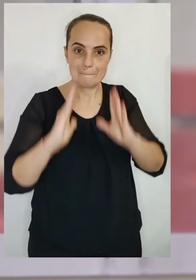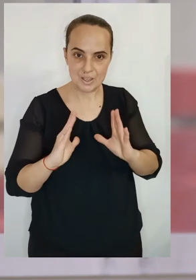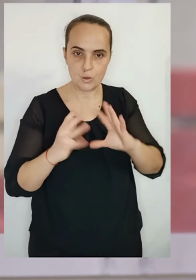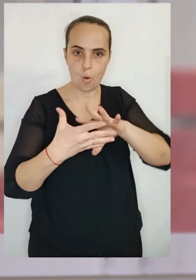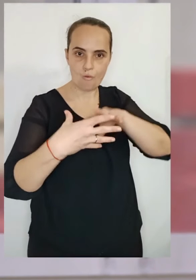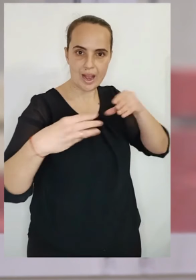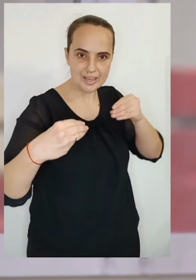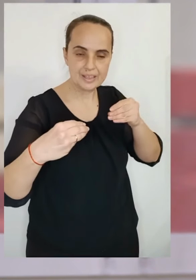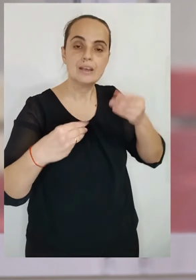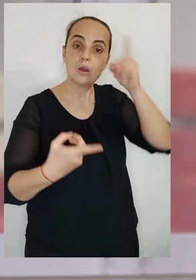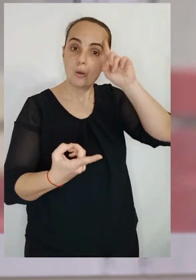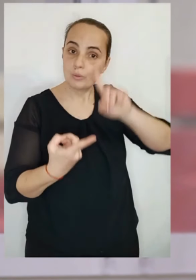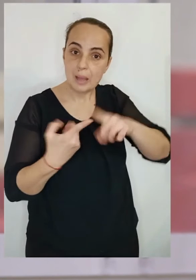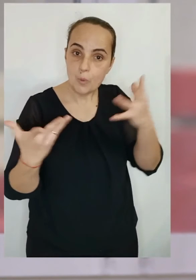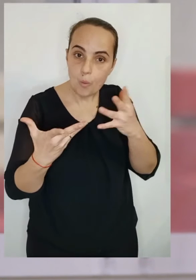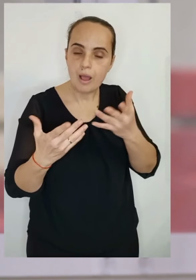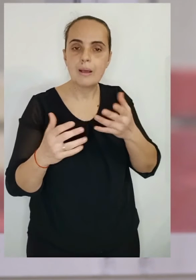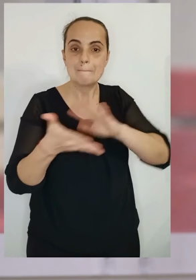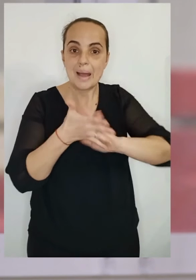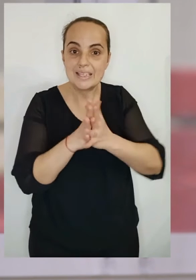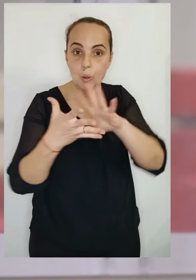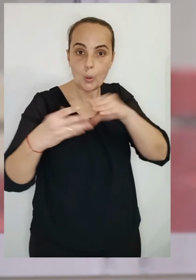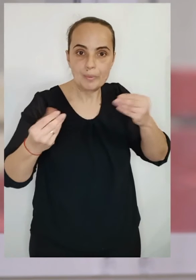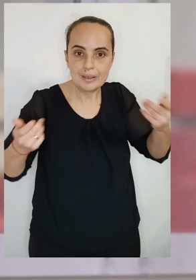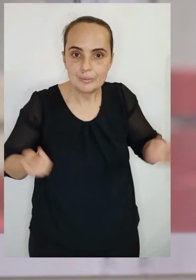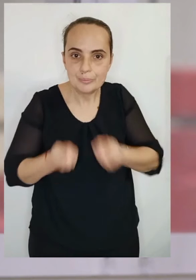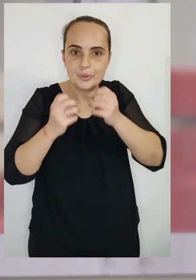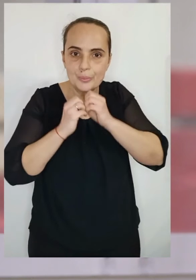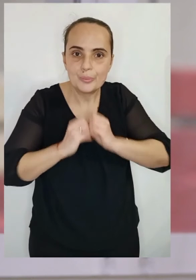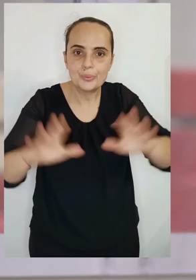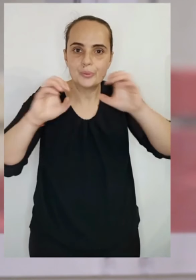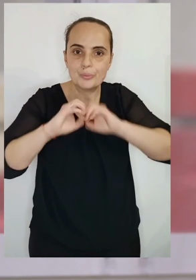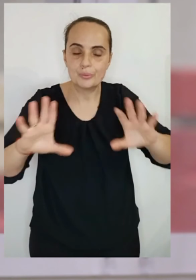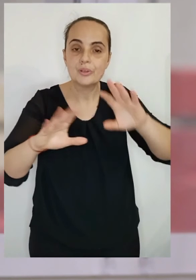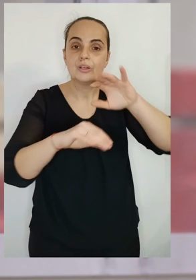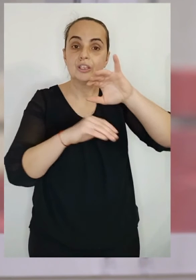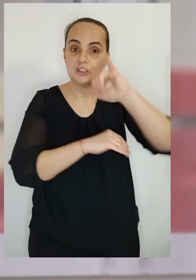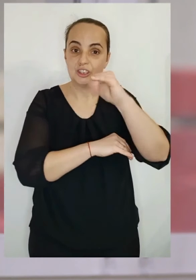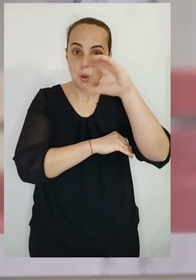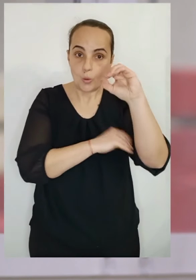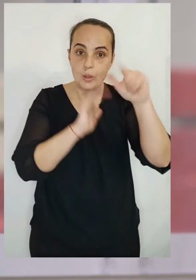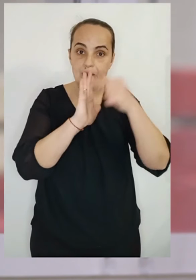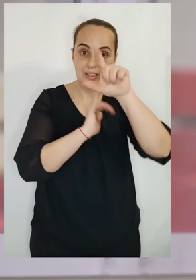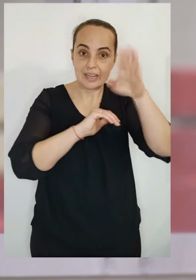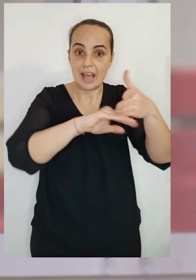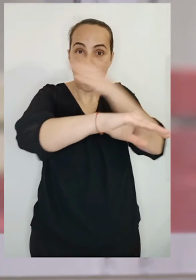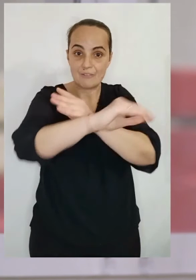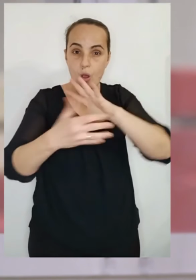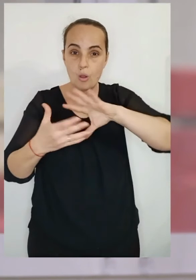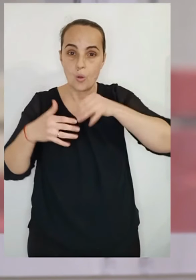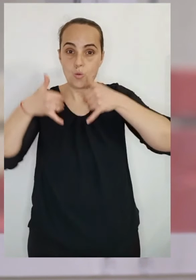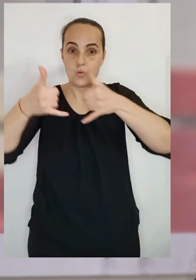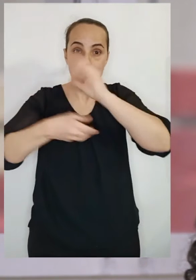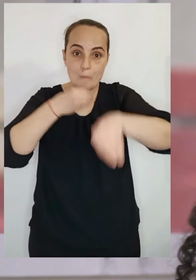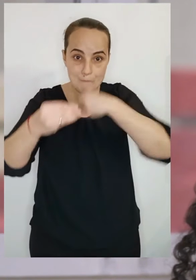sont destinées à diffuser la pratique du rugby, parce que je rappelle qu'avant les JO 2024, on a aussi la Coupe du Monde de rugby, et elle, ça sera